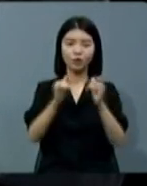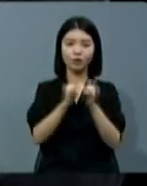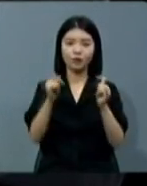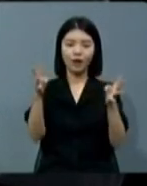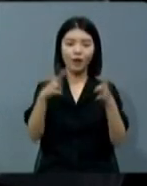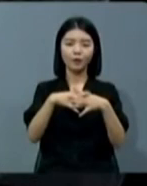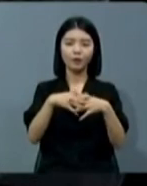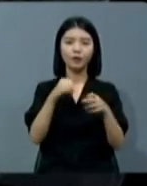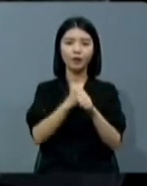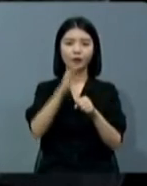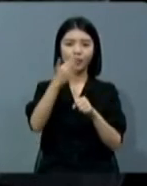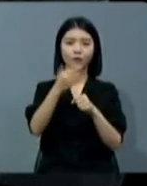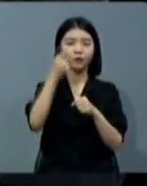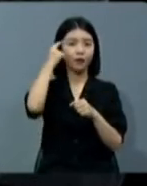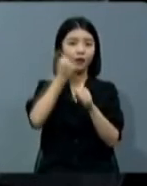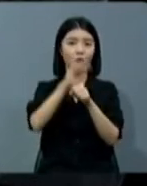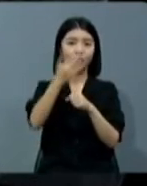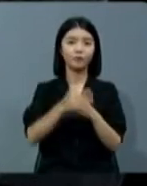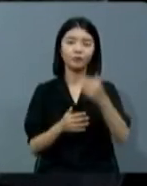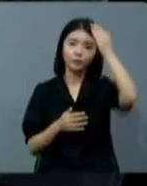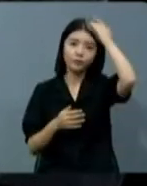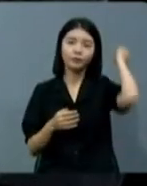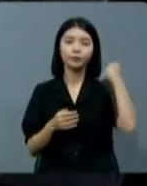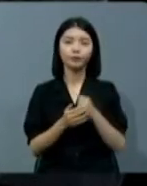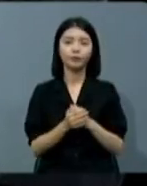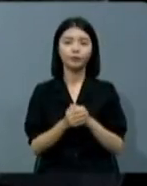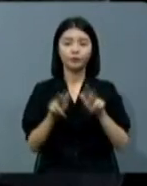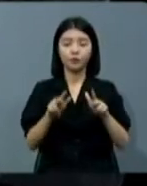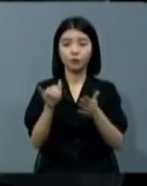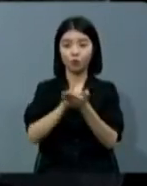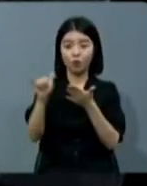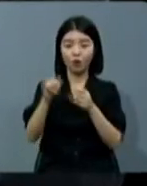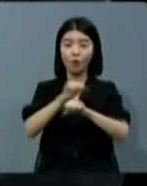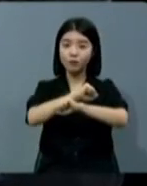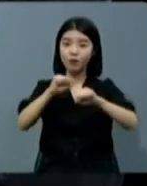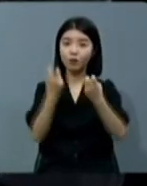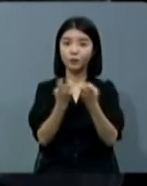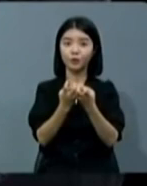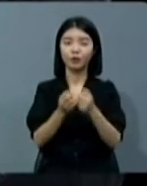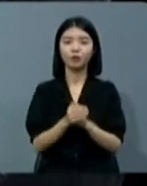좀 이끌어내서 추진을 현 제주공항을 확장하는 네. 안은 어떻습니까?